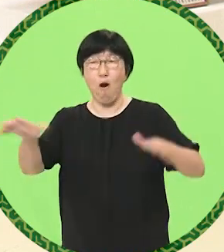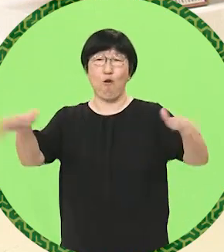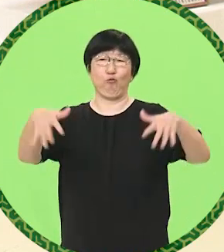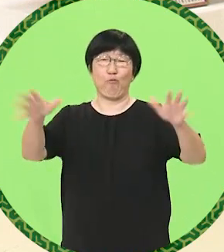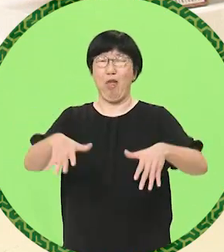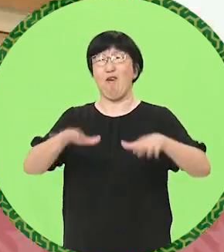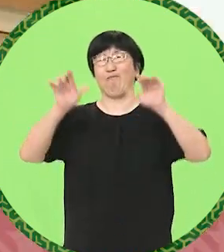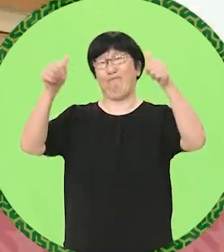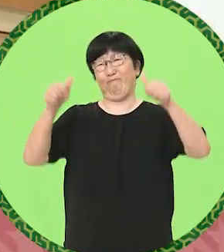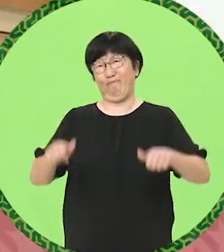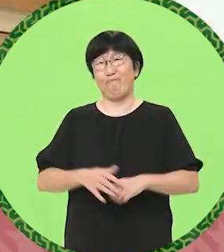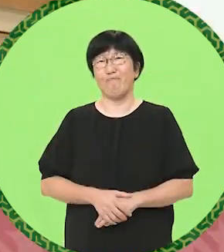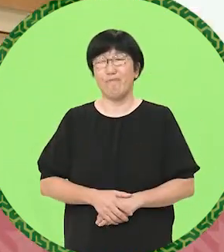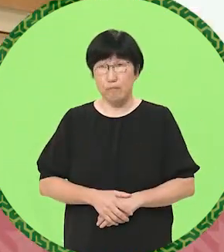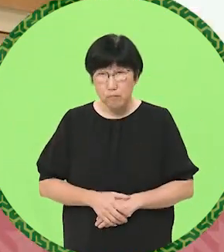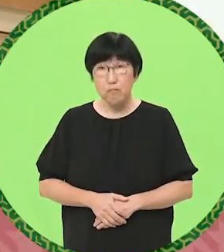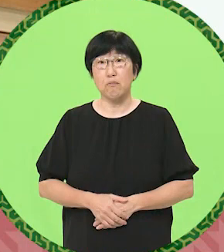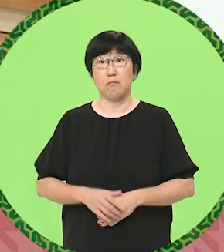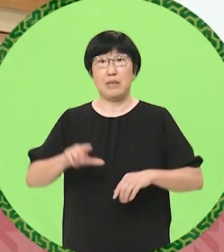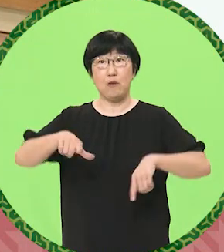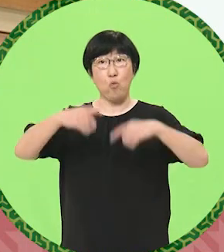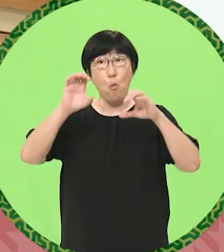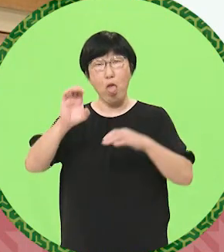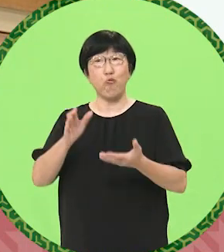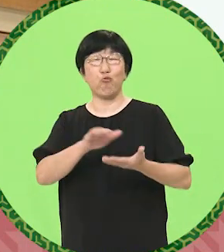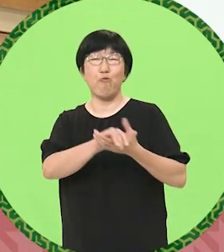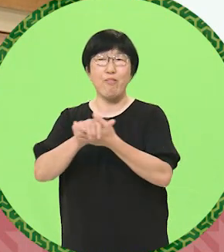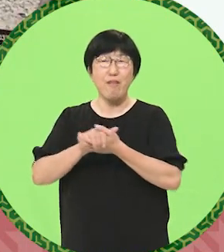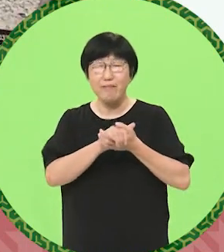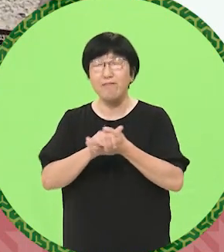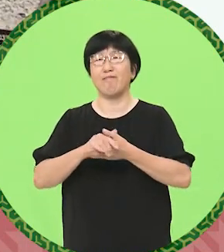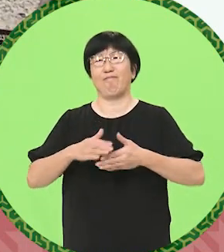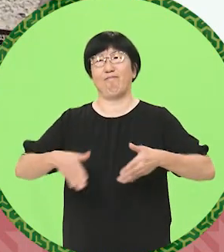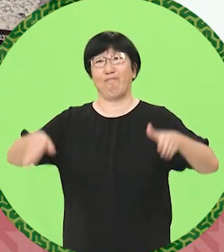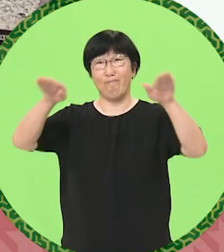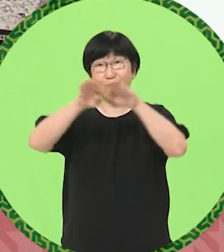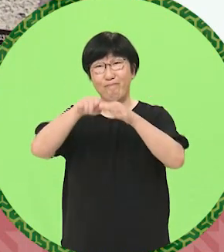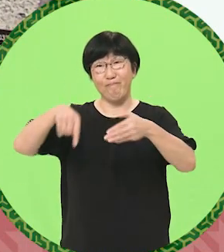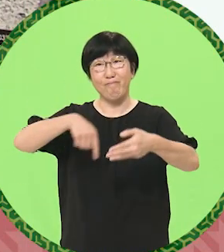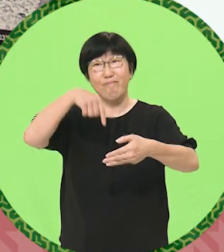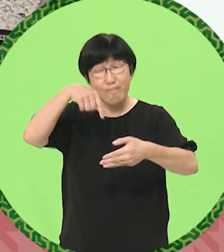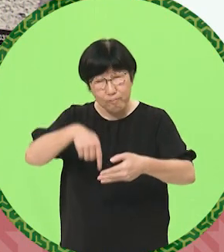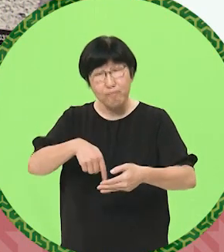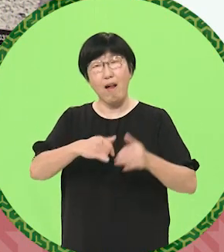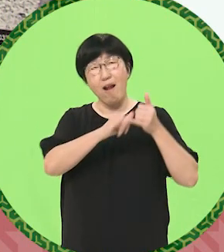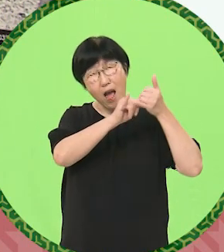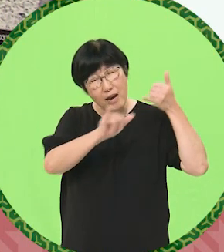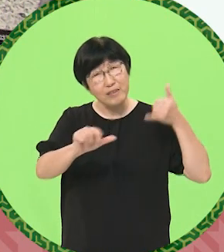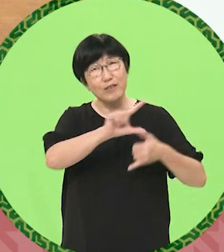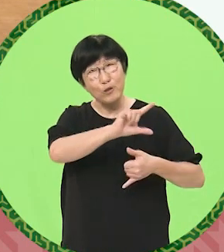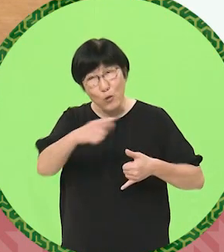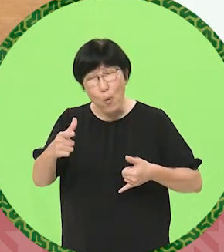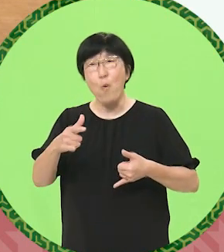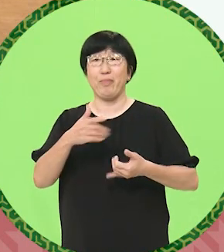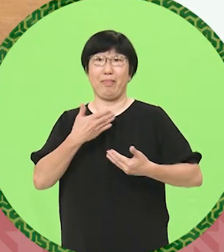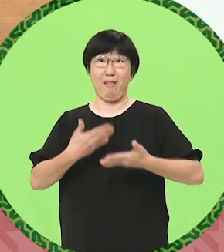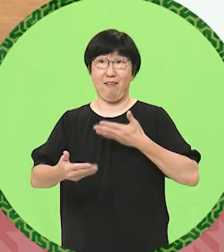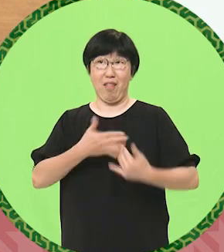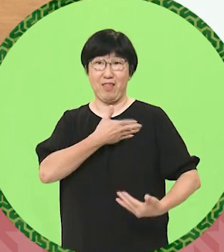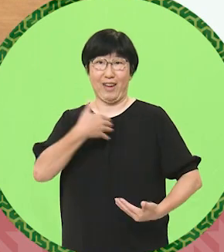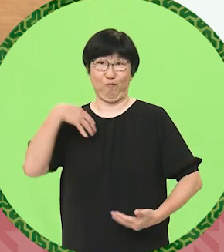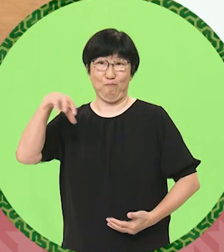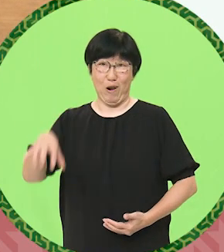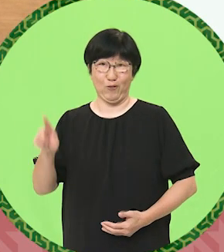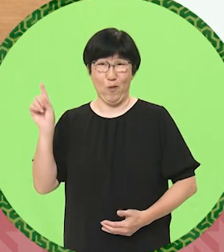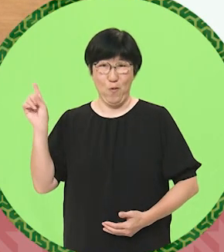。 木の枝ふれあい郷土資料館、大崎上島木の枝地区の歴史を体感できる施